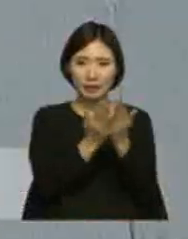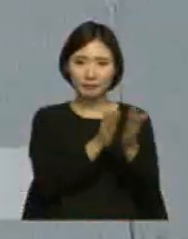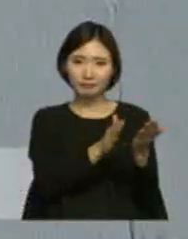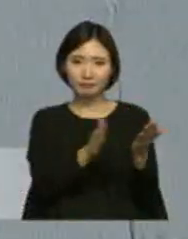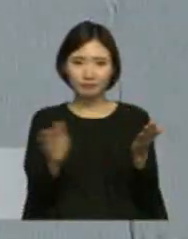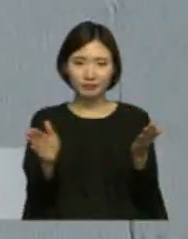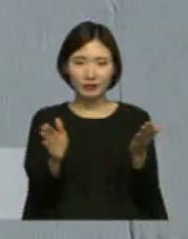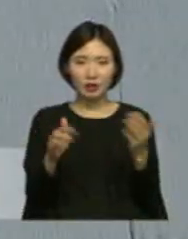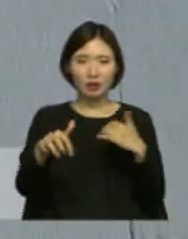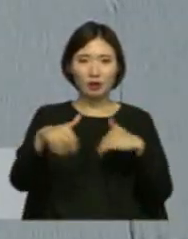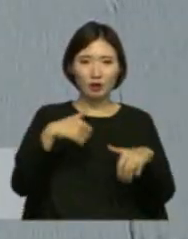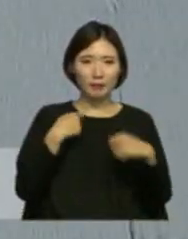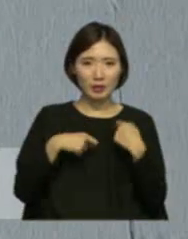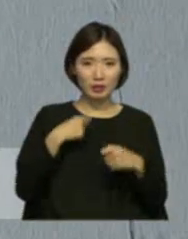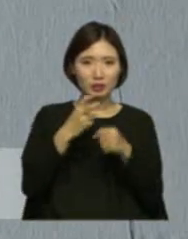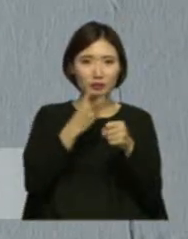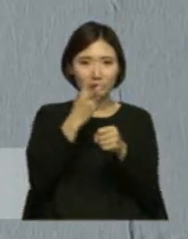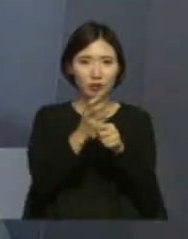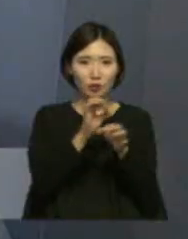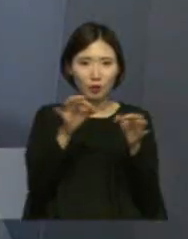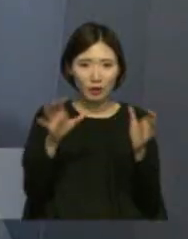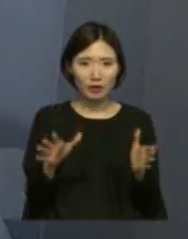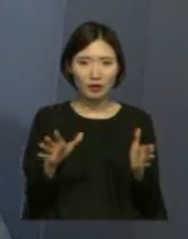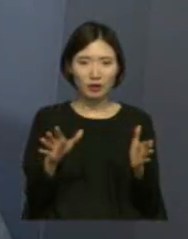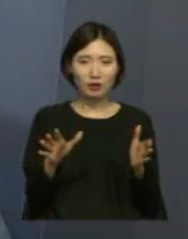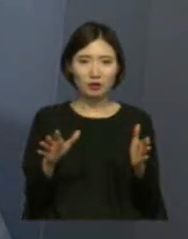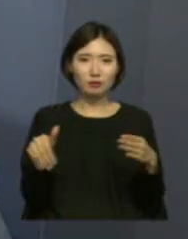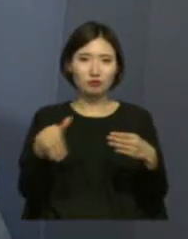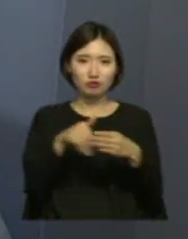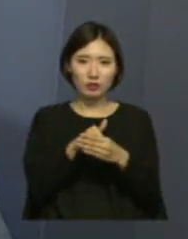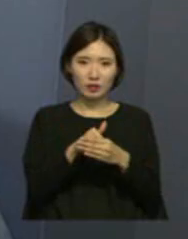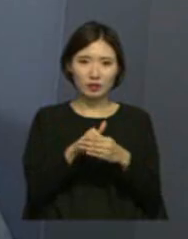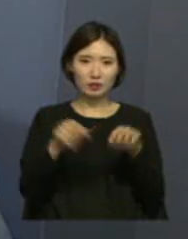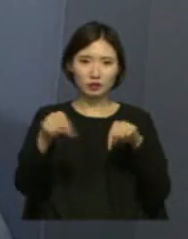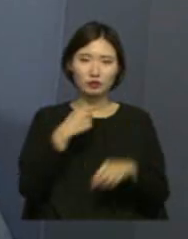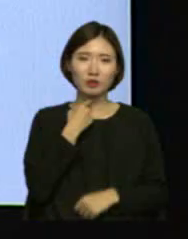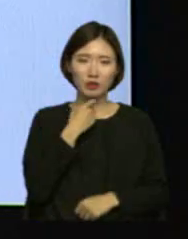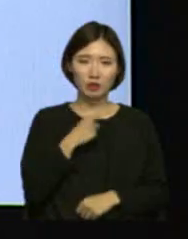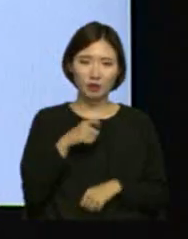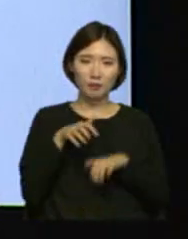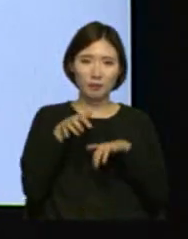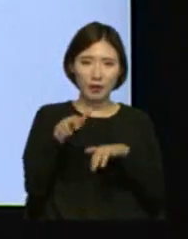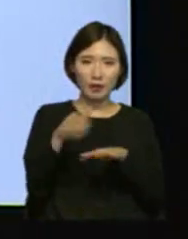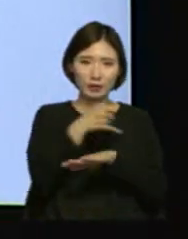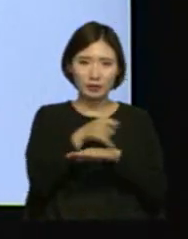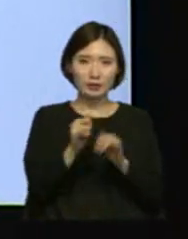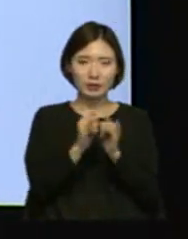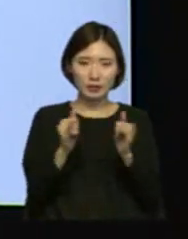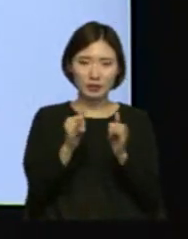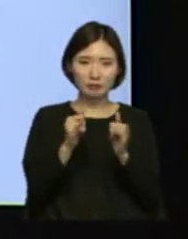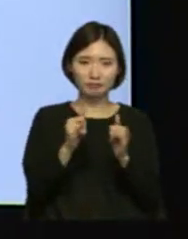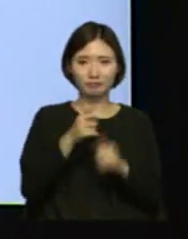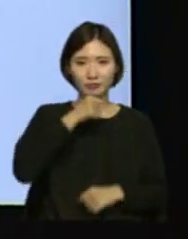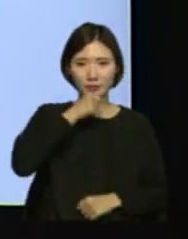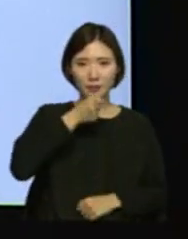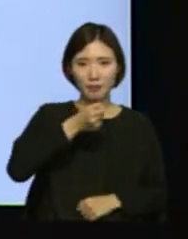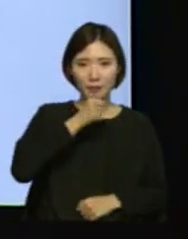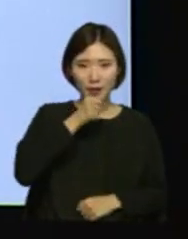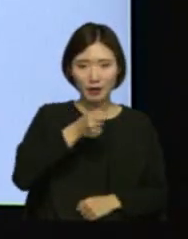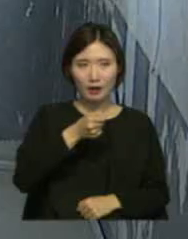20년간 거리 패션이 어땠는지 그 문화를 주도했던 디자이너와 봉제 장인들의 생생한 인터뷰가